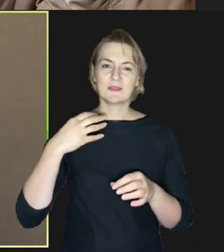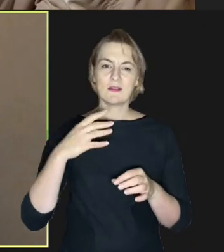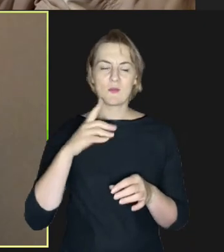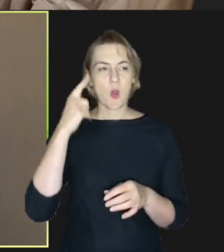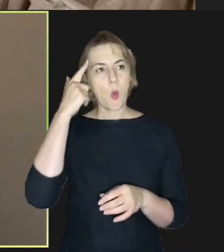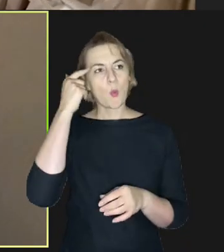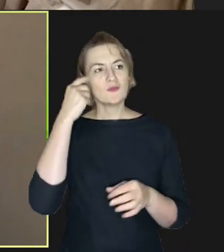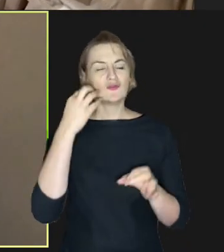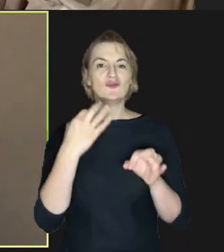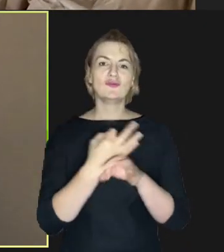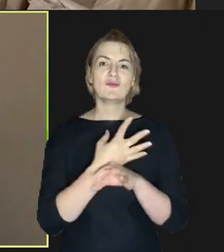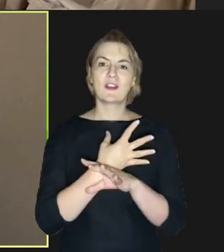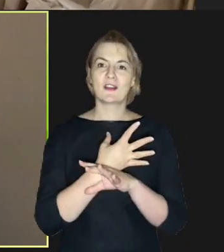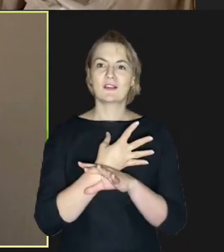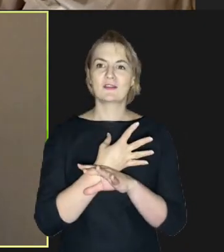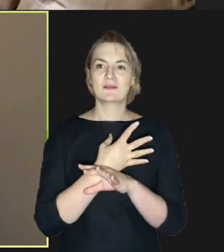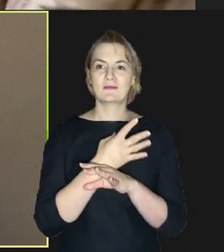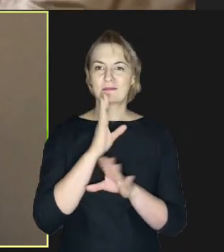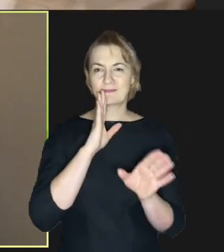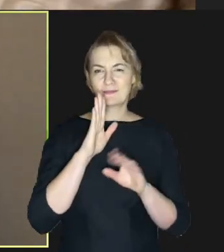dziecka